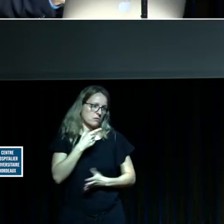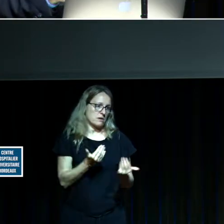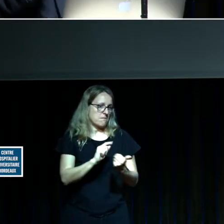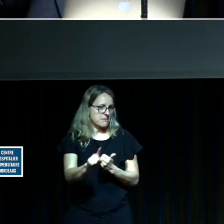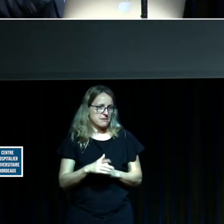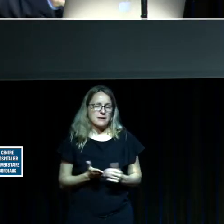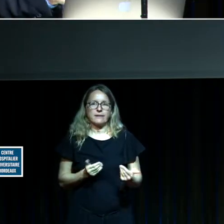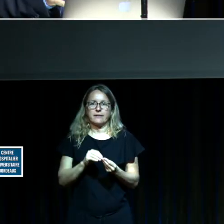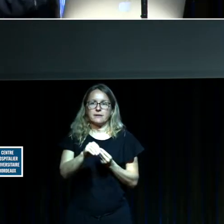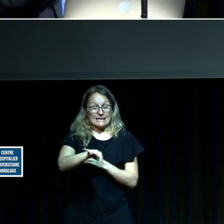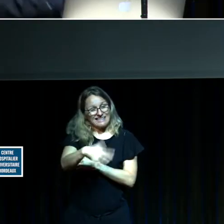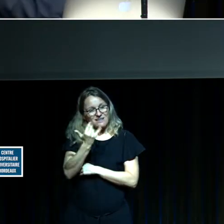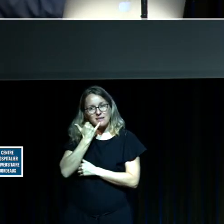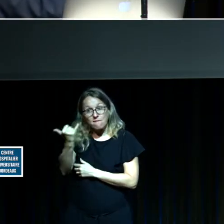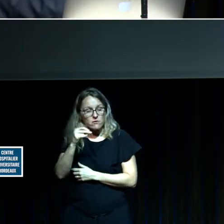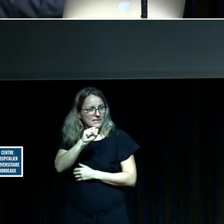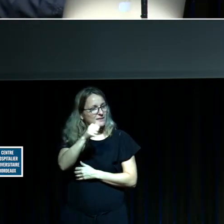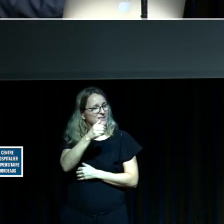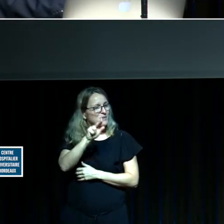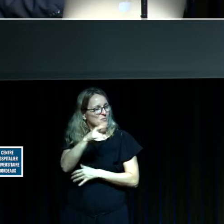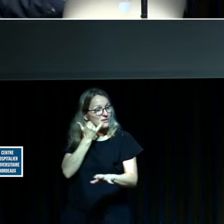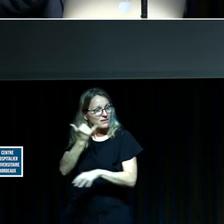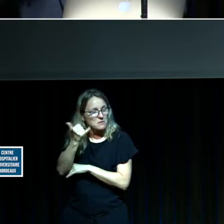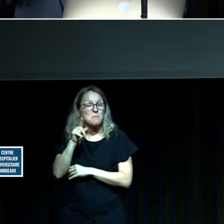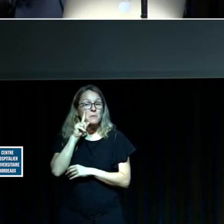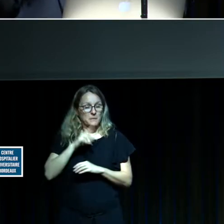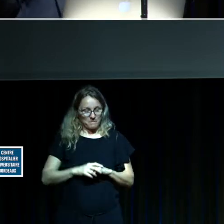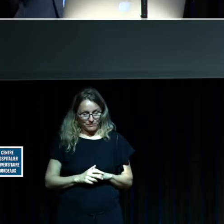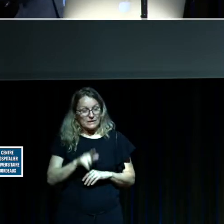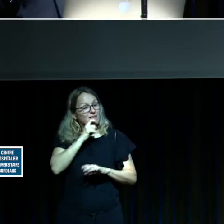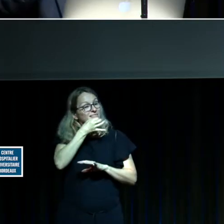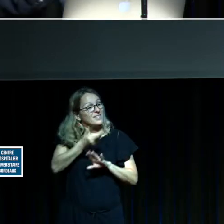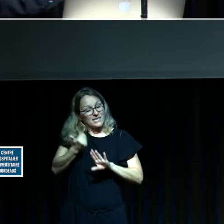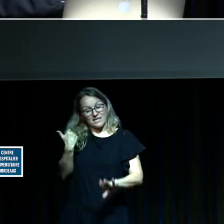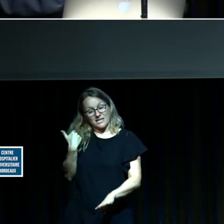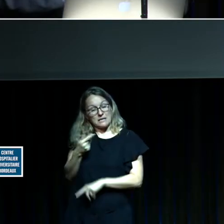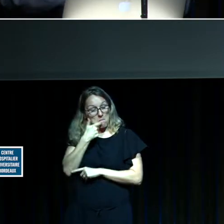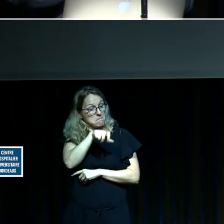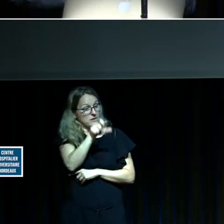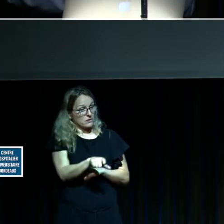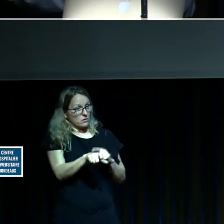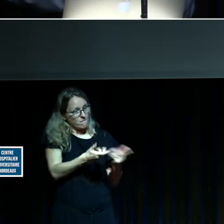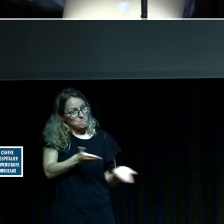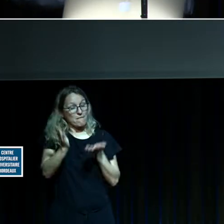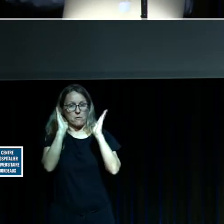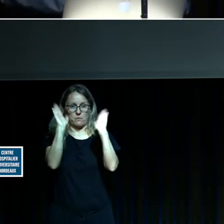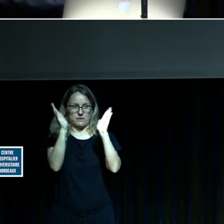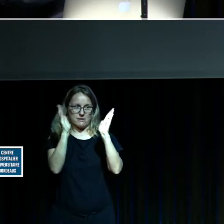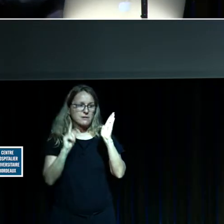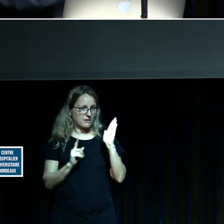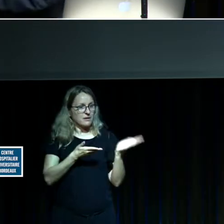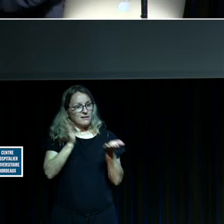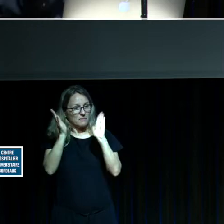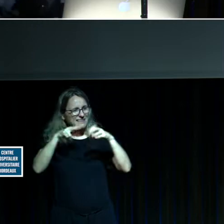attendre. Et appelez le 15, appelez le SAMU. Pourquoi? Parce que je vous l'ai dit tout à l'heure, il faut que la personne soit hospitalisée et bénéficie